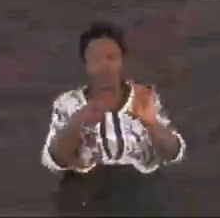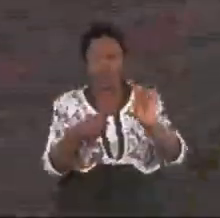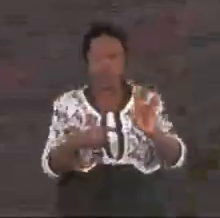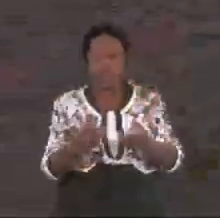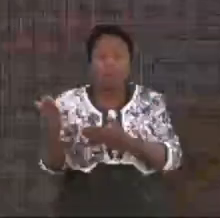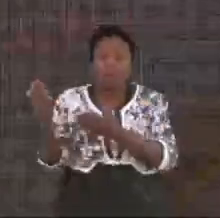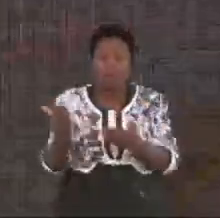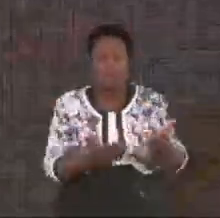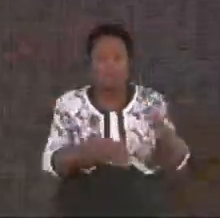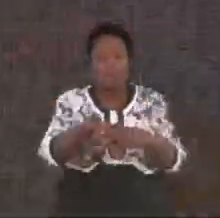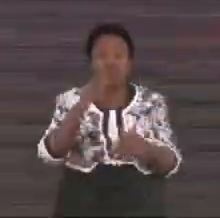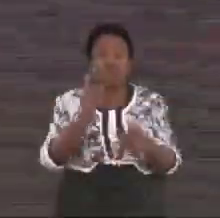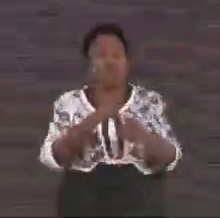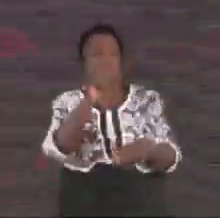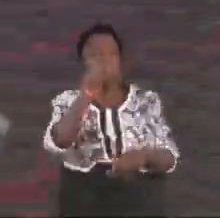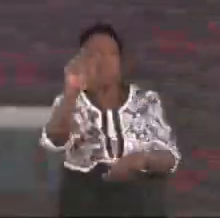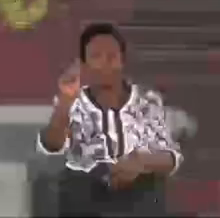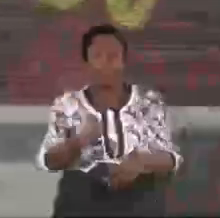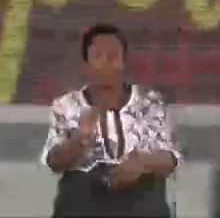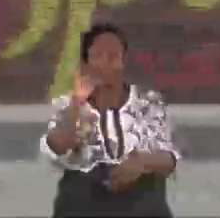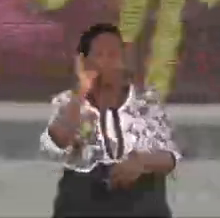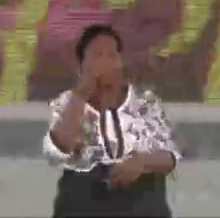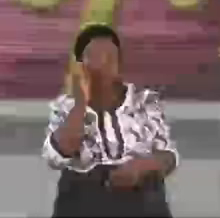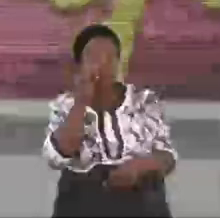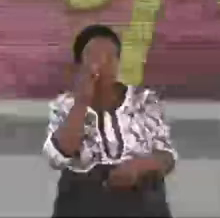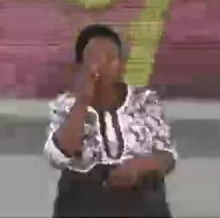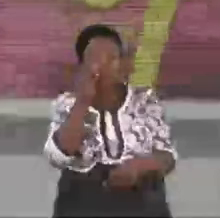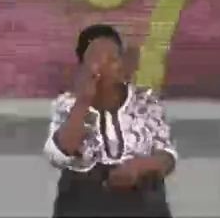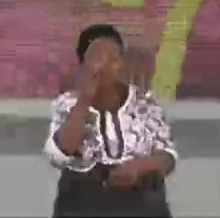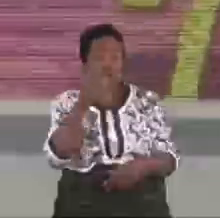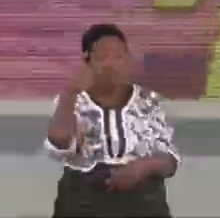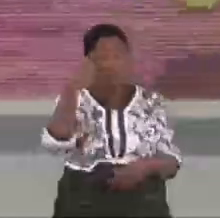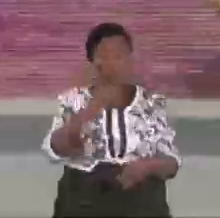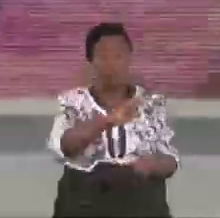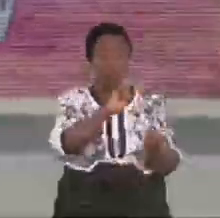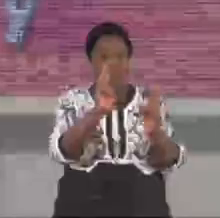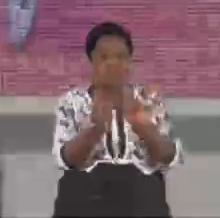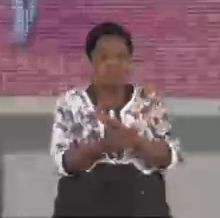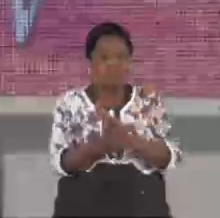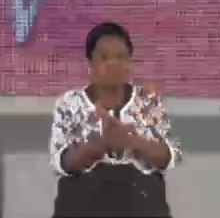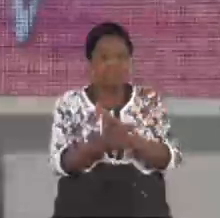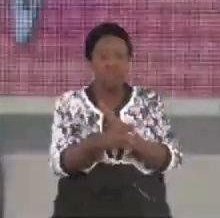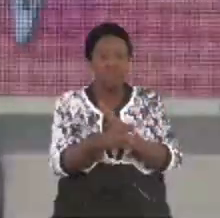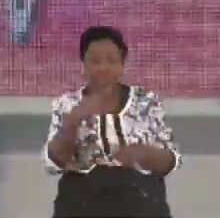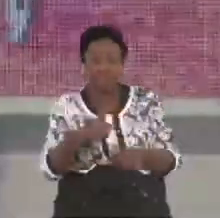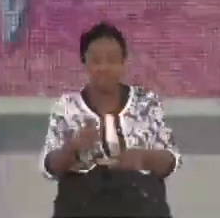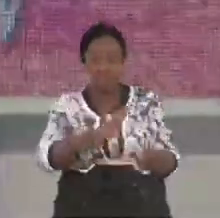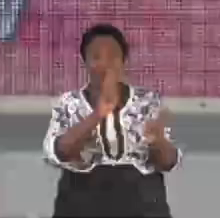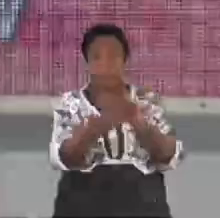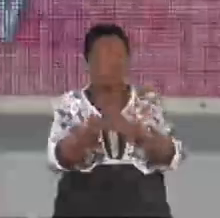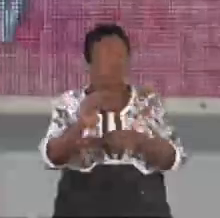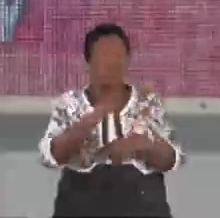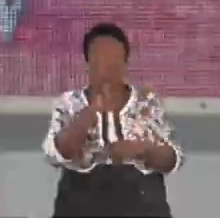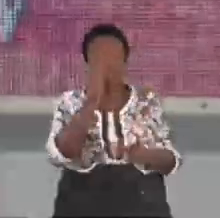du fruit digne de la repentance. Il dit, la repentance ne doit pas